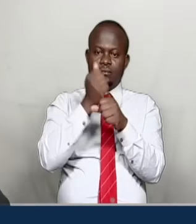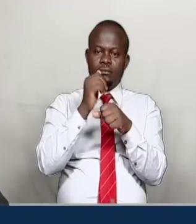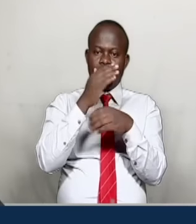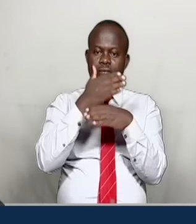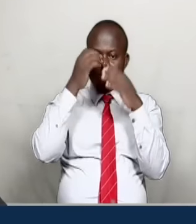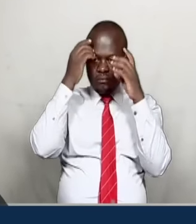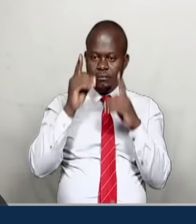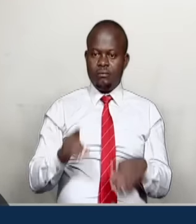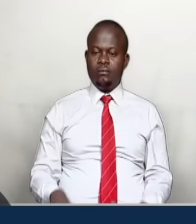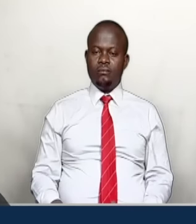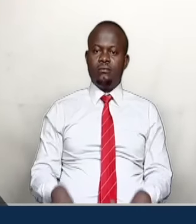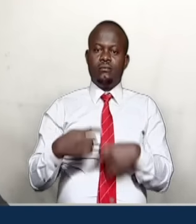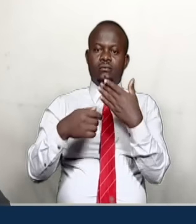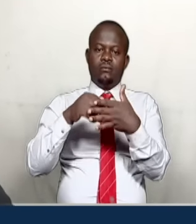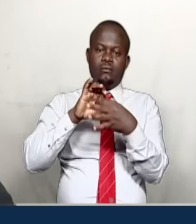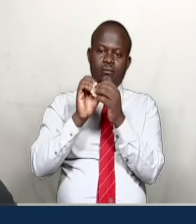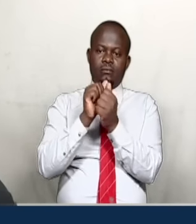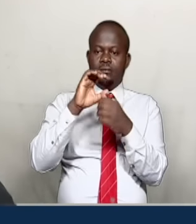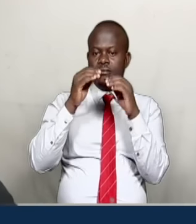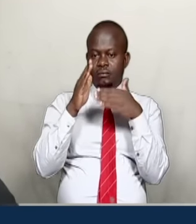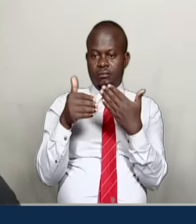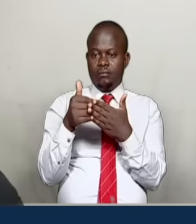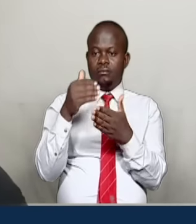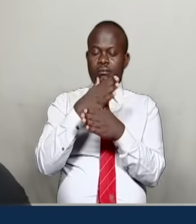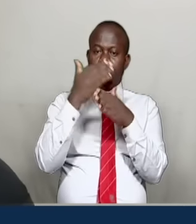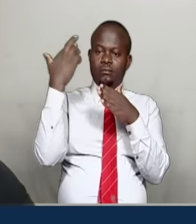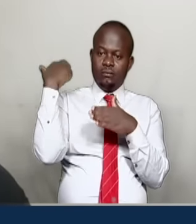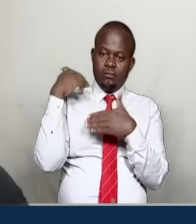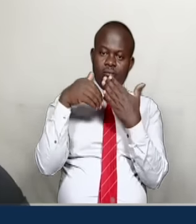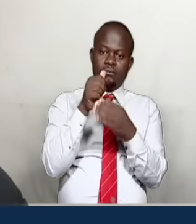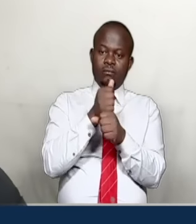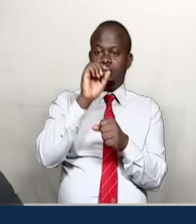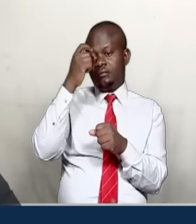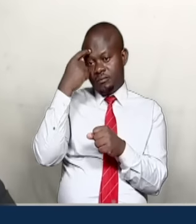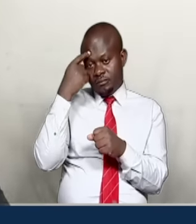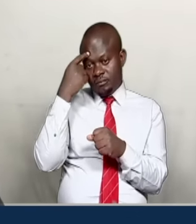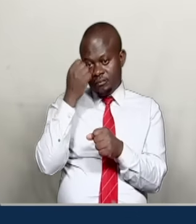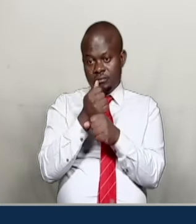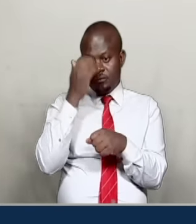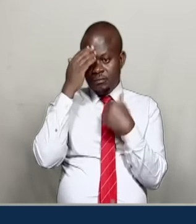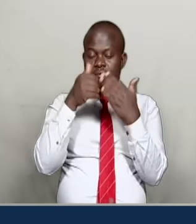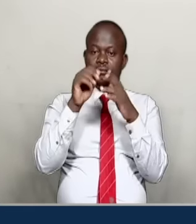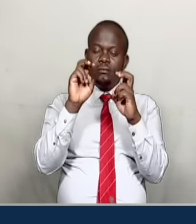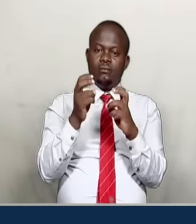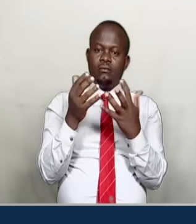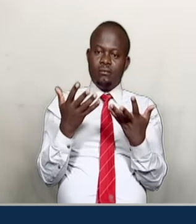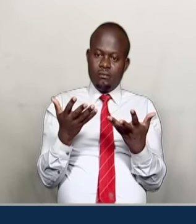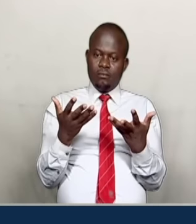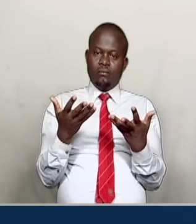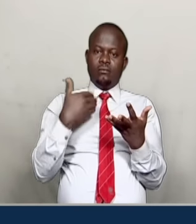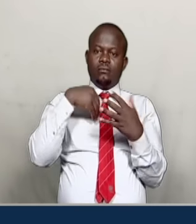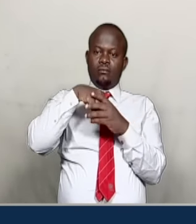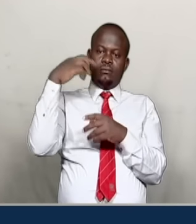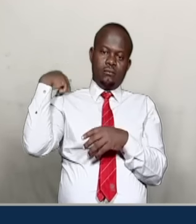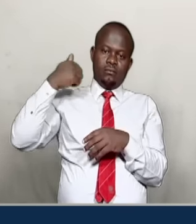Dukomeza gufatanya n'abandi bafatanya bikorwa ha Ministeri ishinzwe abakozi ba leta n'umurimo kuko ifite mu